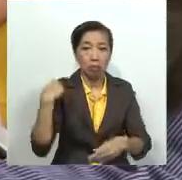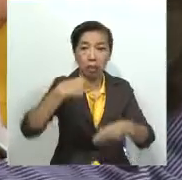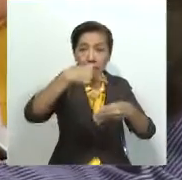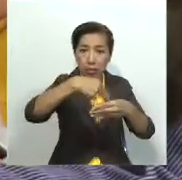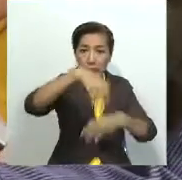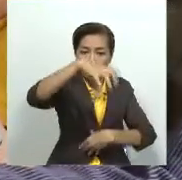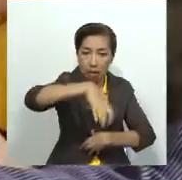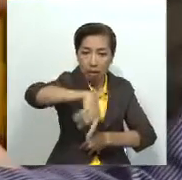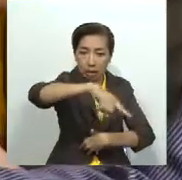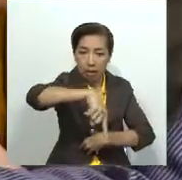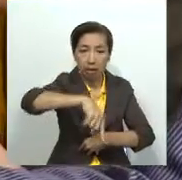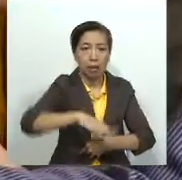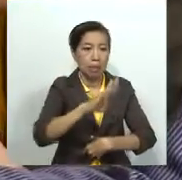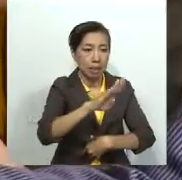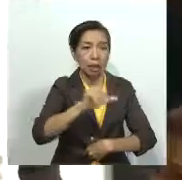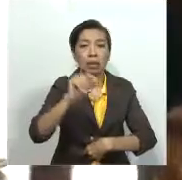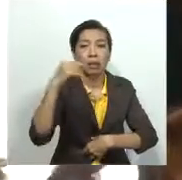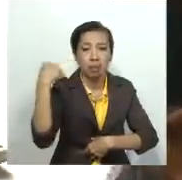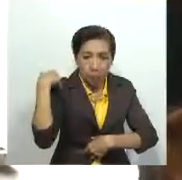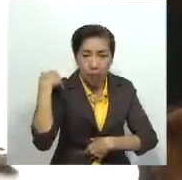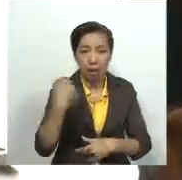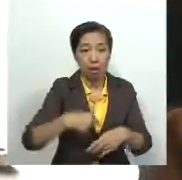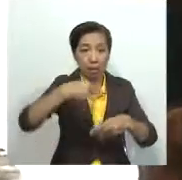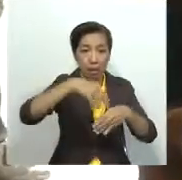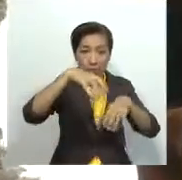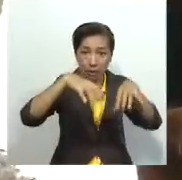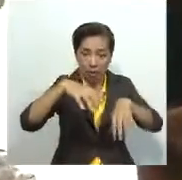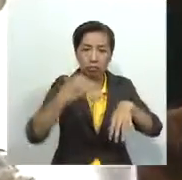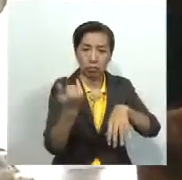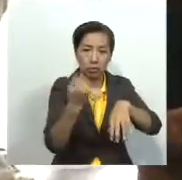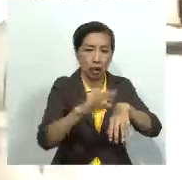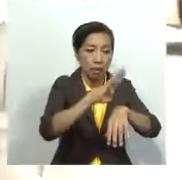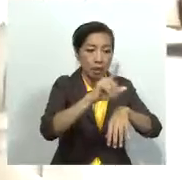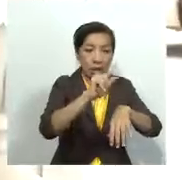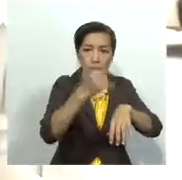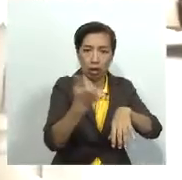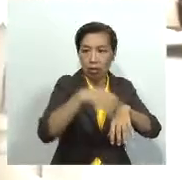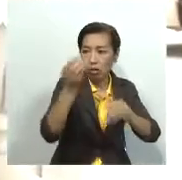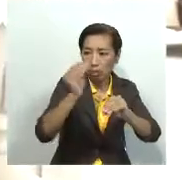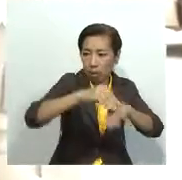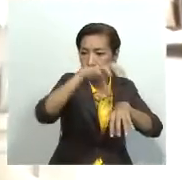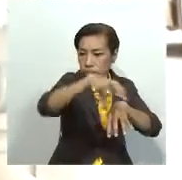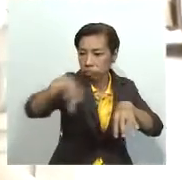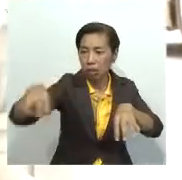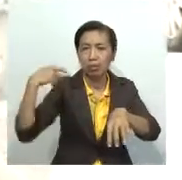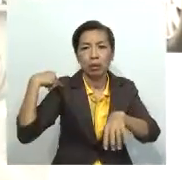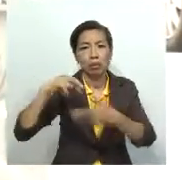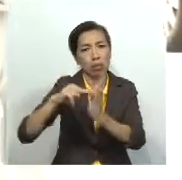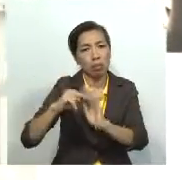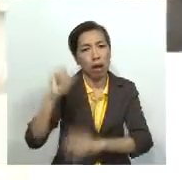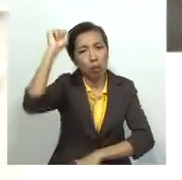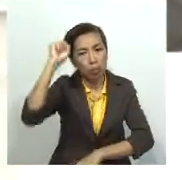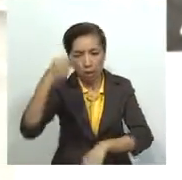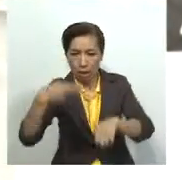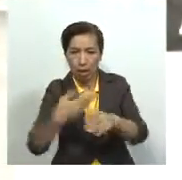ที่ให้บริการน้ำมัน B20 ด้วยซึ่งกำลังขยายสาขาเพิ่มซึ่งทั้งหมดนี้เนี่ยก็จะยิ่งเป็นประโยชน์ในการลดต้นทุนการผลิต